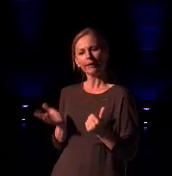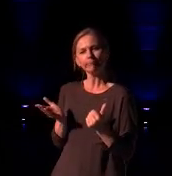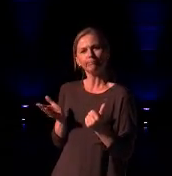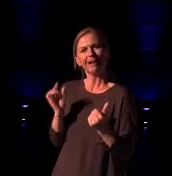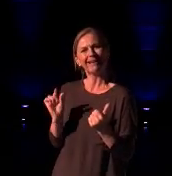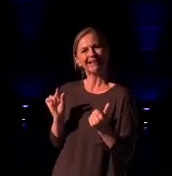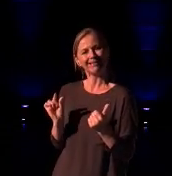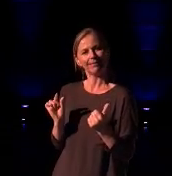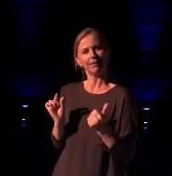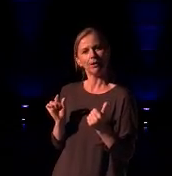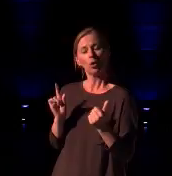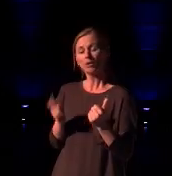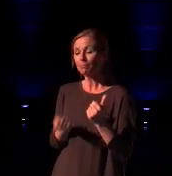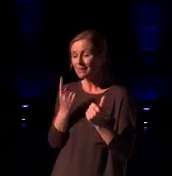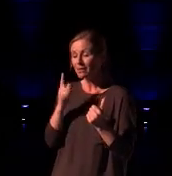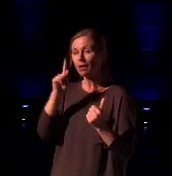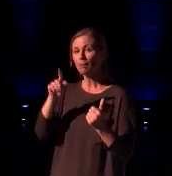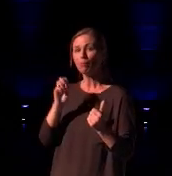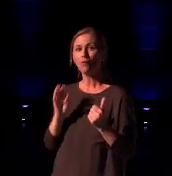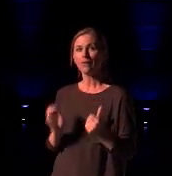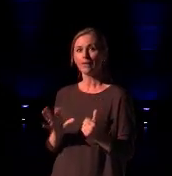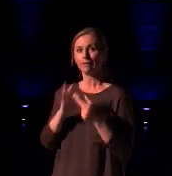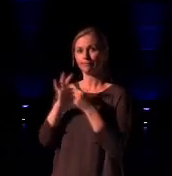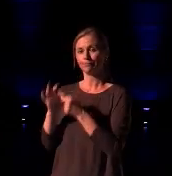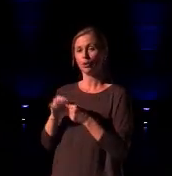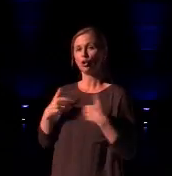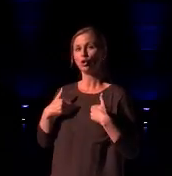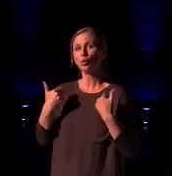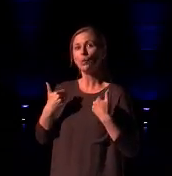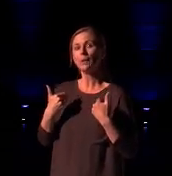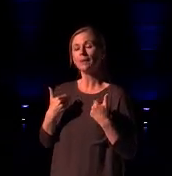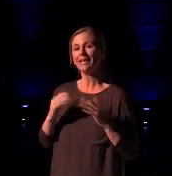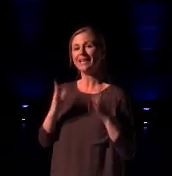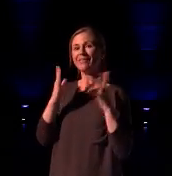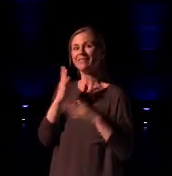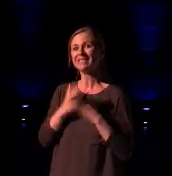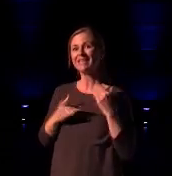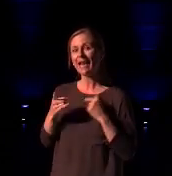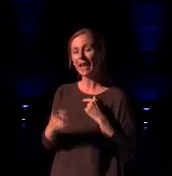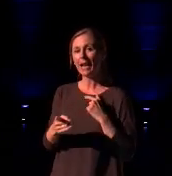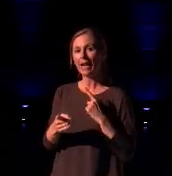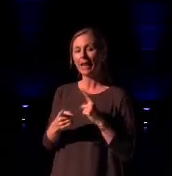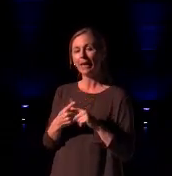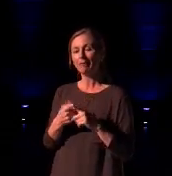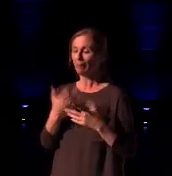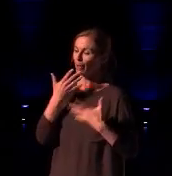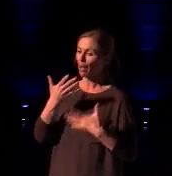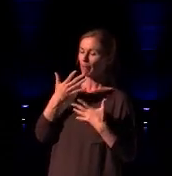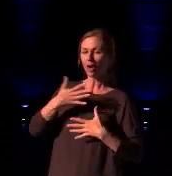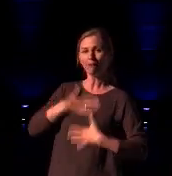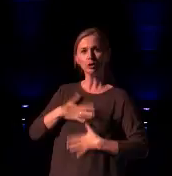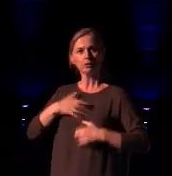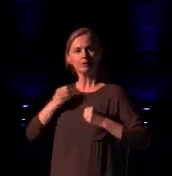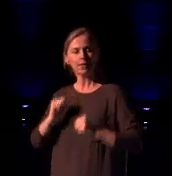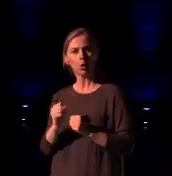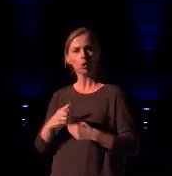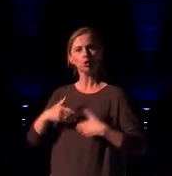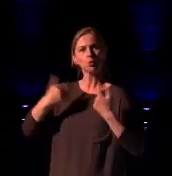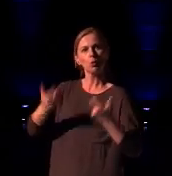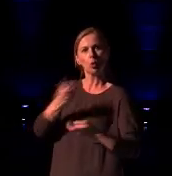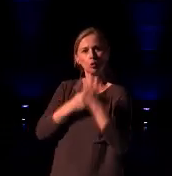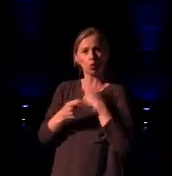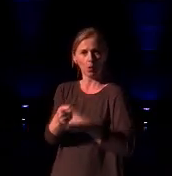grann. Og vi kan særlig påvirke den ved en sund livsstil, med rikelig med fysisk aktivitet og et sunt